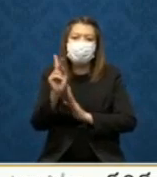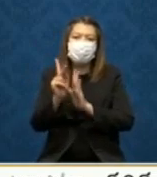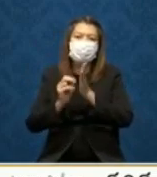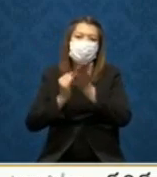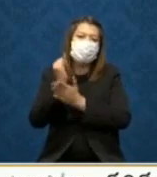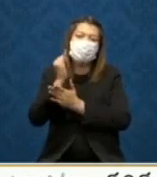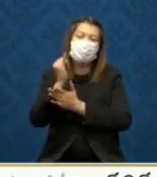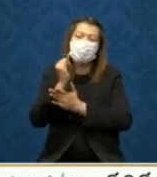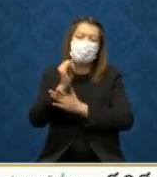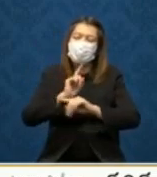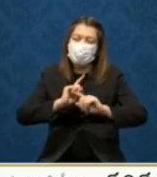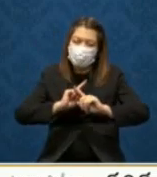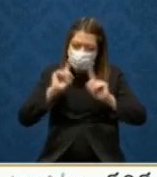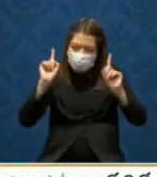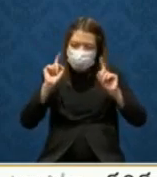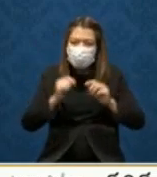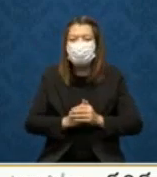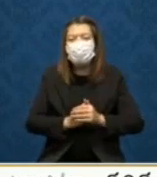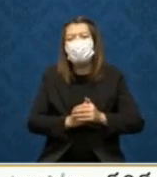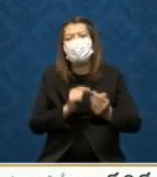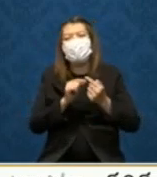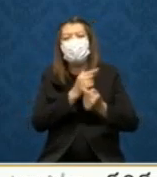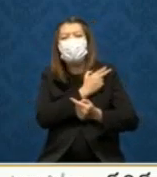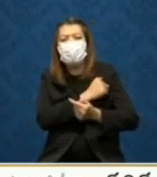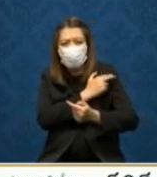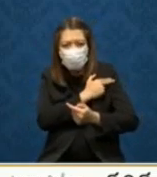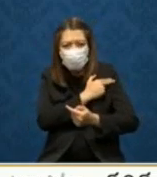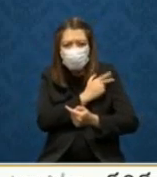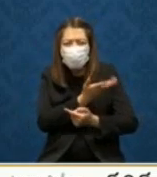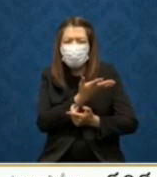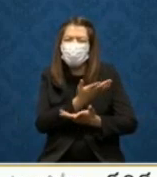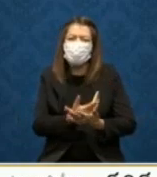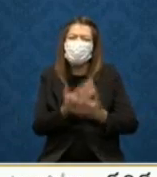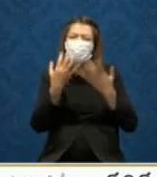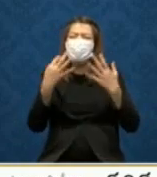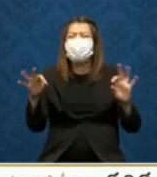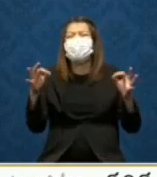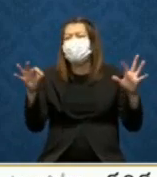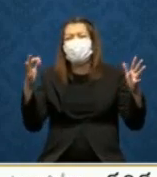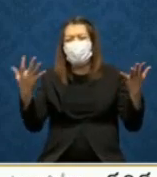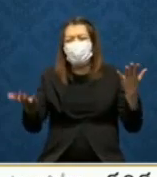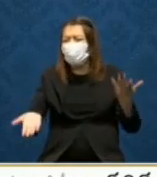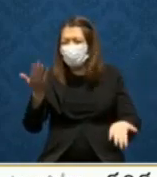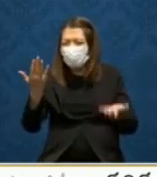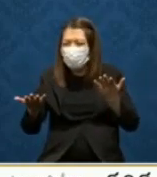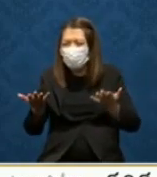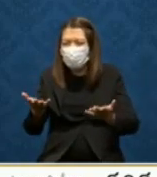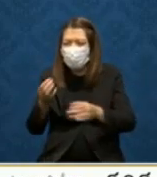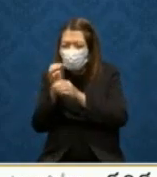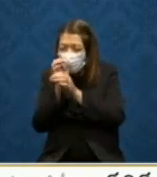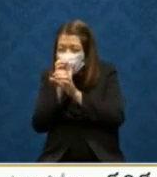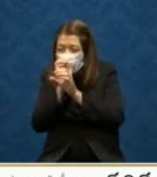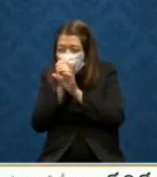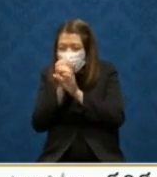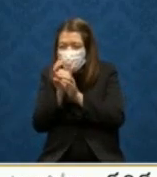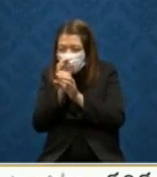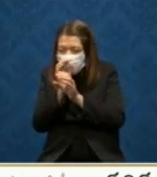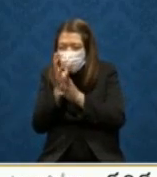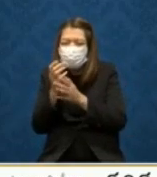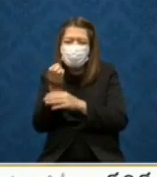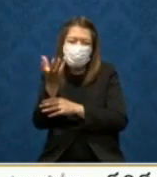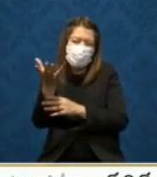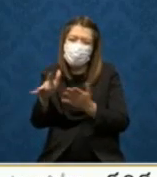หมายเพราะสิ่งที่เราอ้างเพื่อการแพทย์วันนี้มันแทบจะเสรีกลิ่นคลุ้งกัญชาทั่วประเทศแล้วครับ